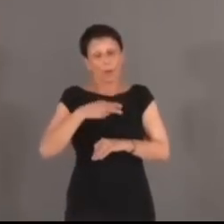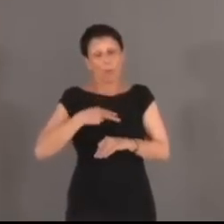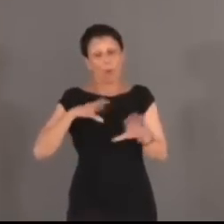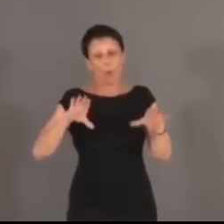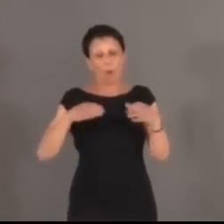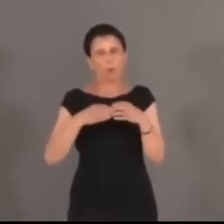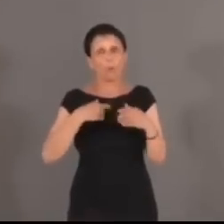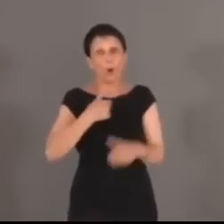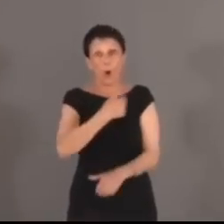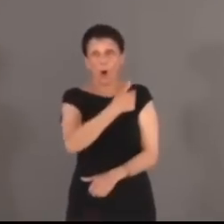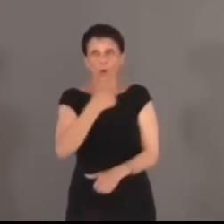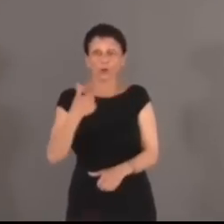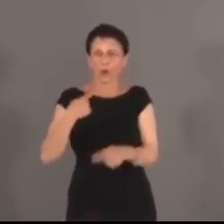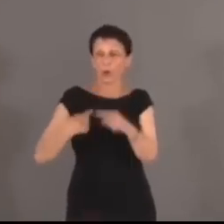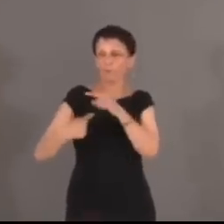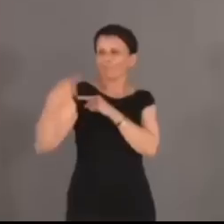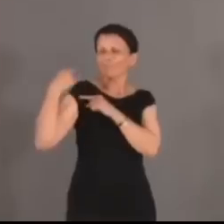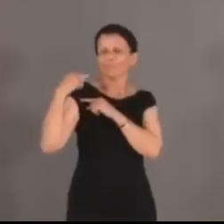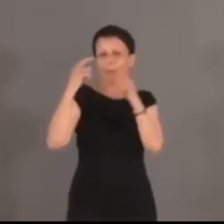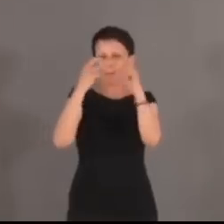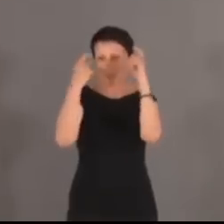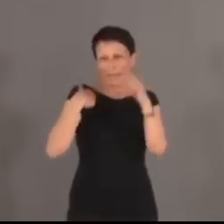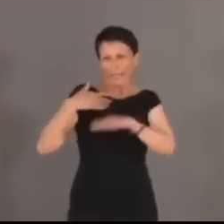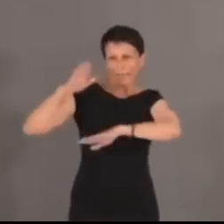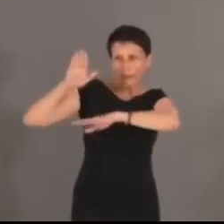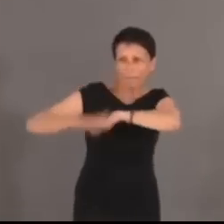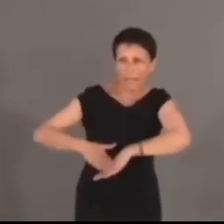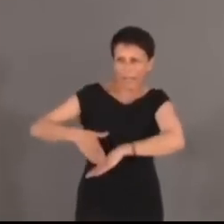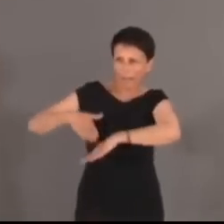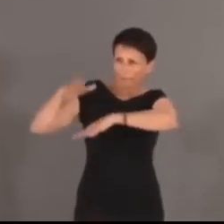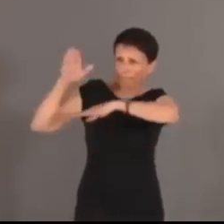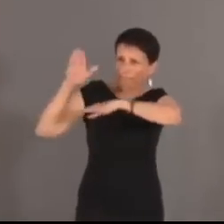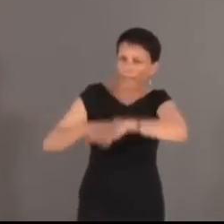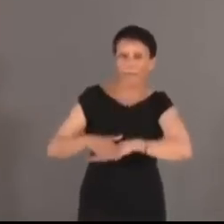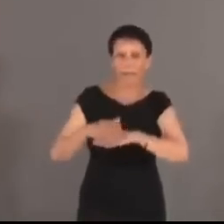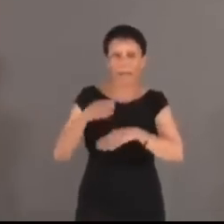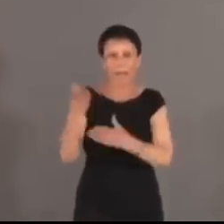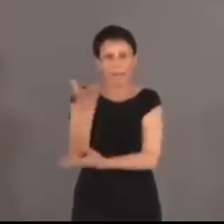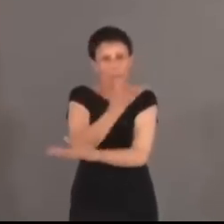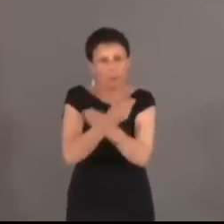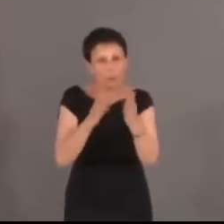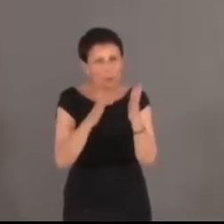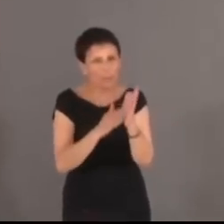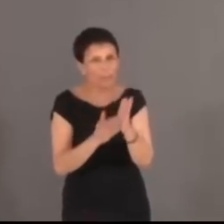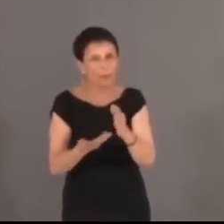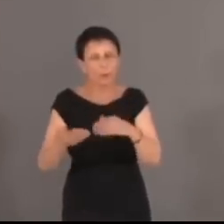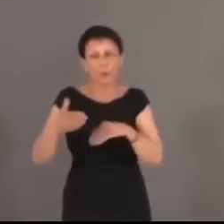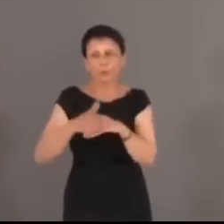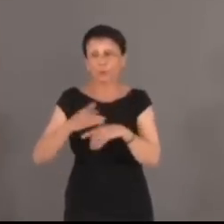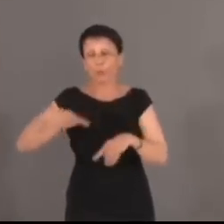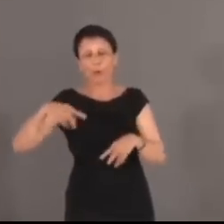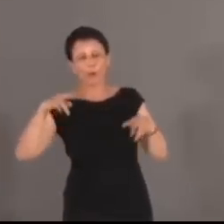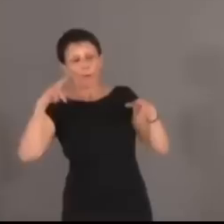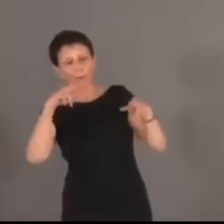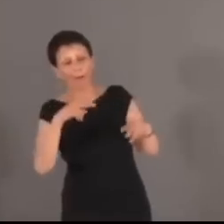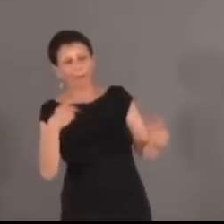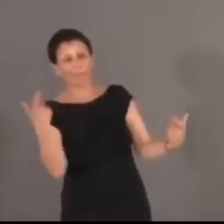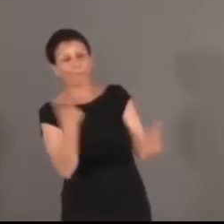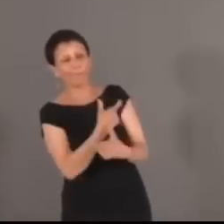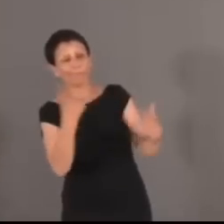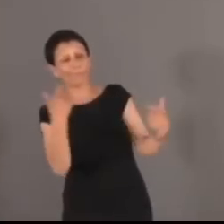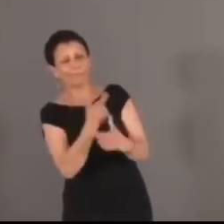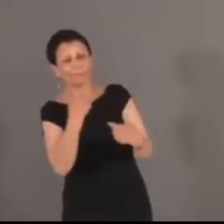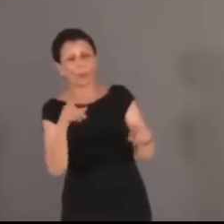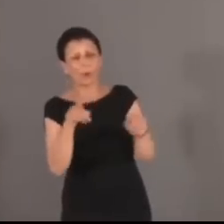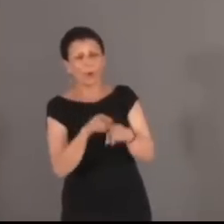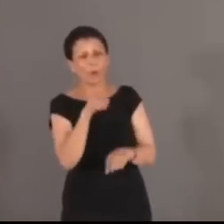durant la dernière mandature, à alerter les Marseillais. On m'a au mieux rionner, au pire accusé de vouloir monter